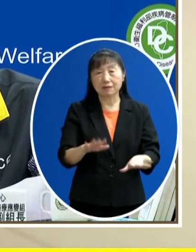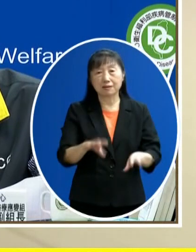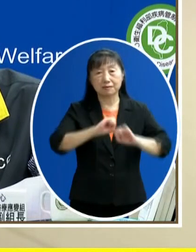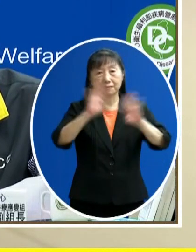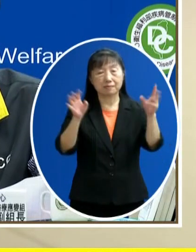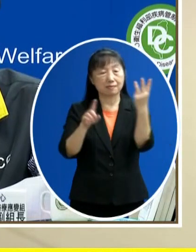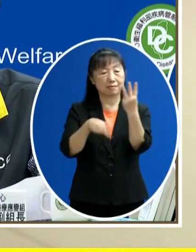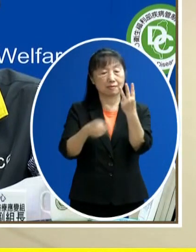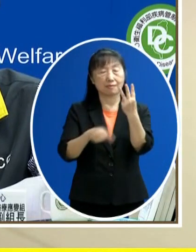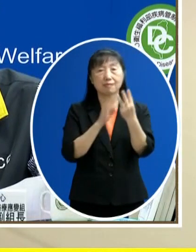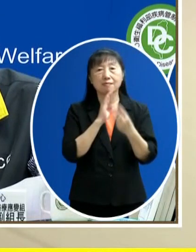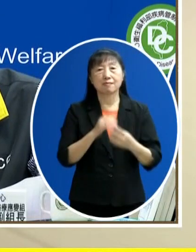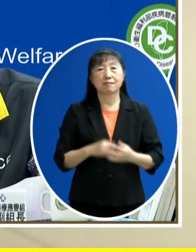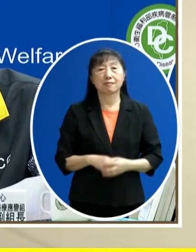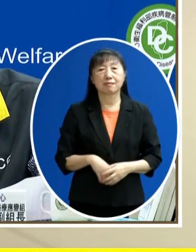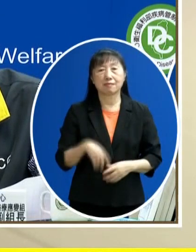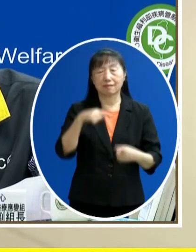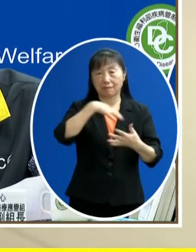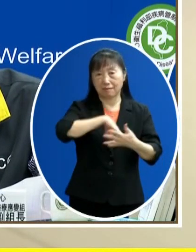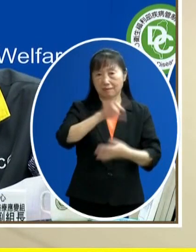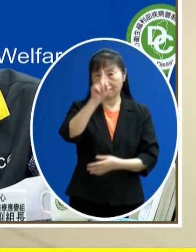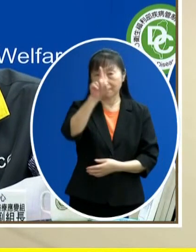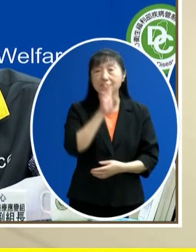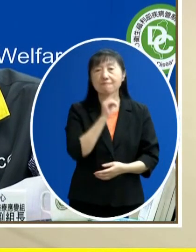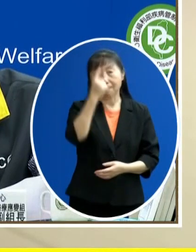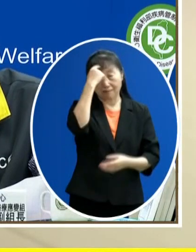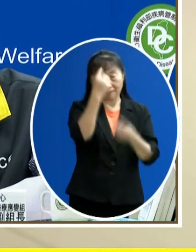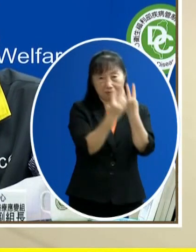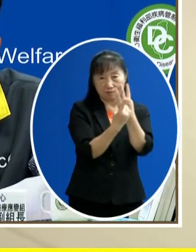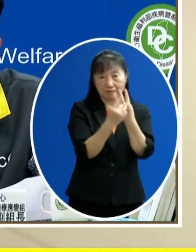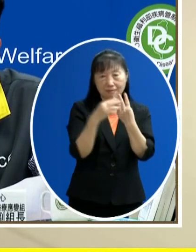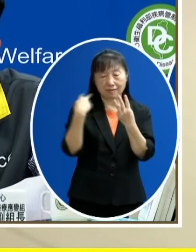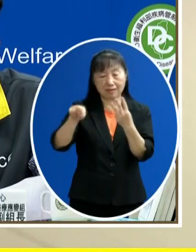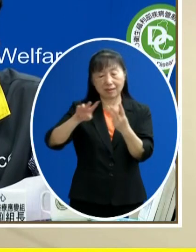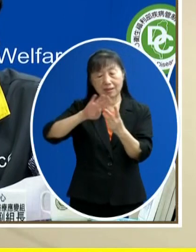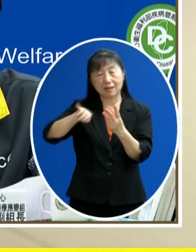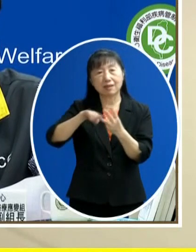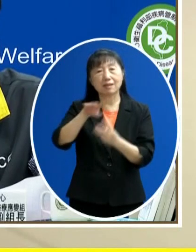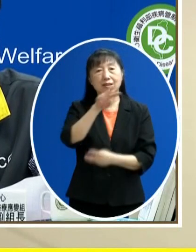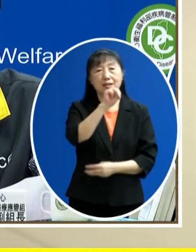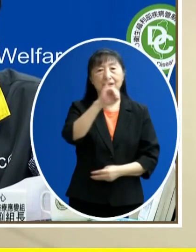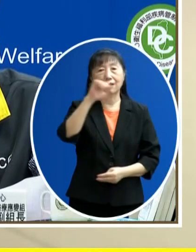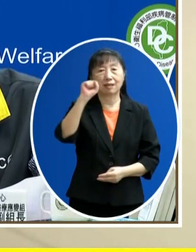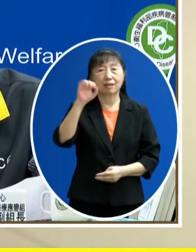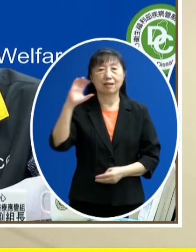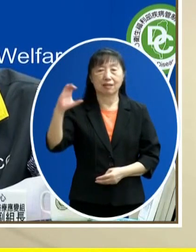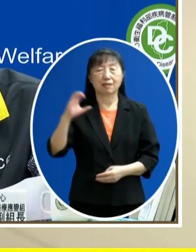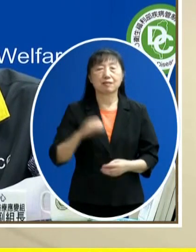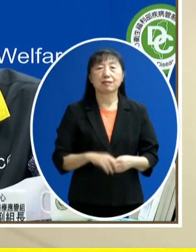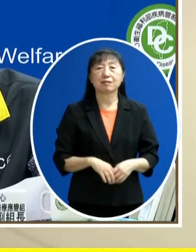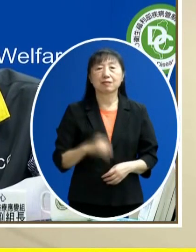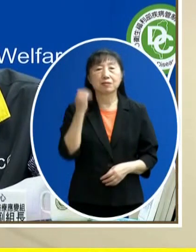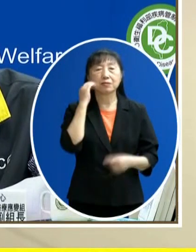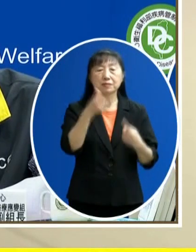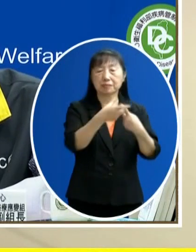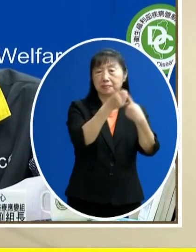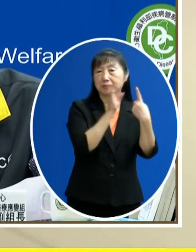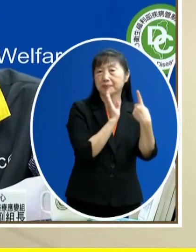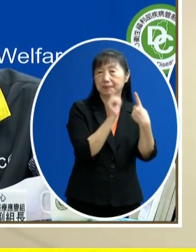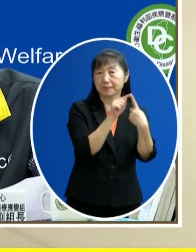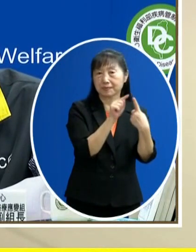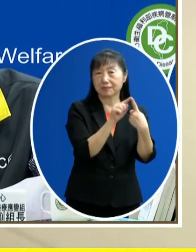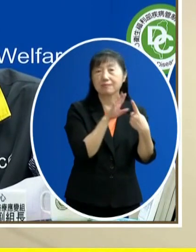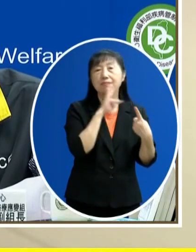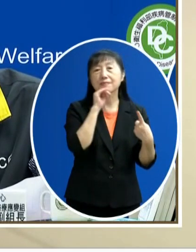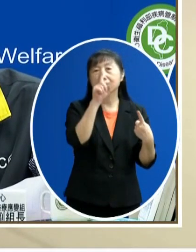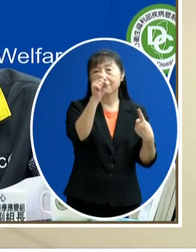三例哈，这三位当中有一位是脑炎的个案，另外两位都是 Miss E 哈。按照顺序的话，第一位 好， 是 今 这 天本 个 土确诊